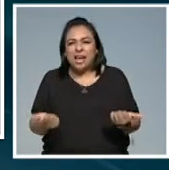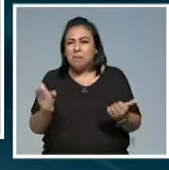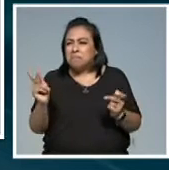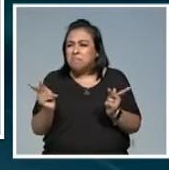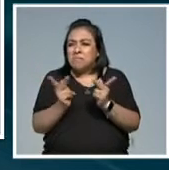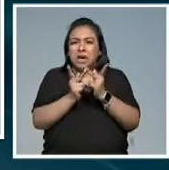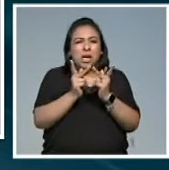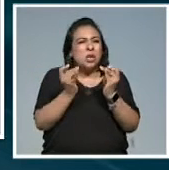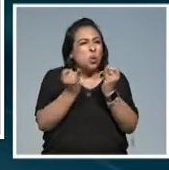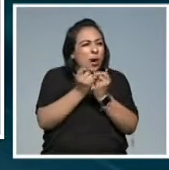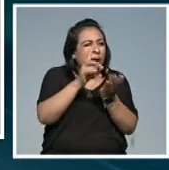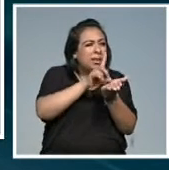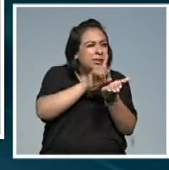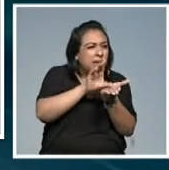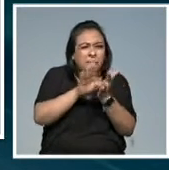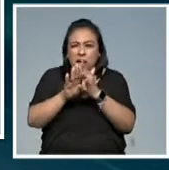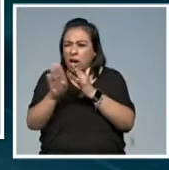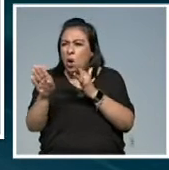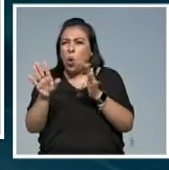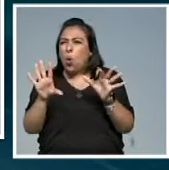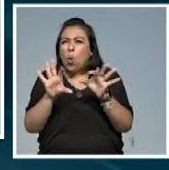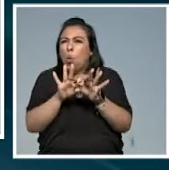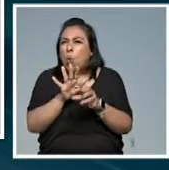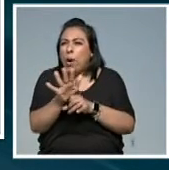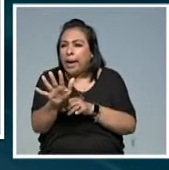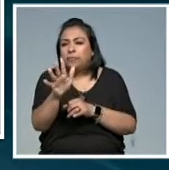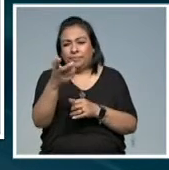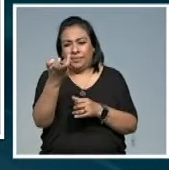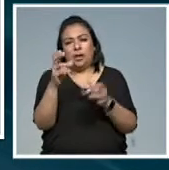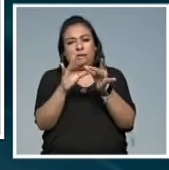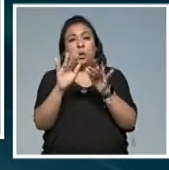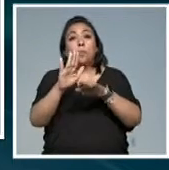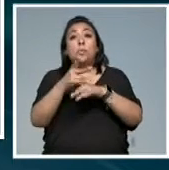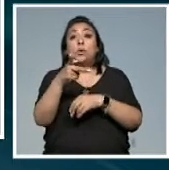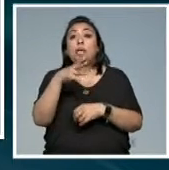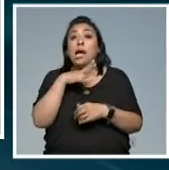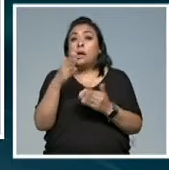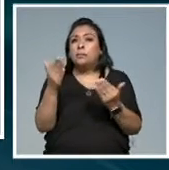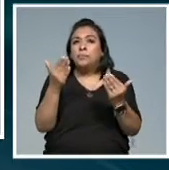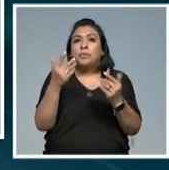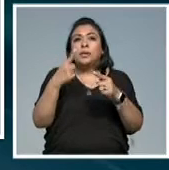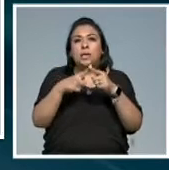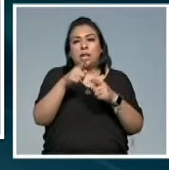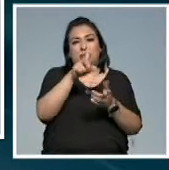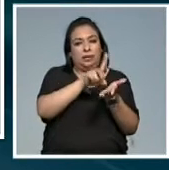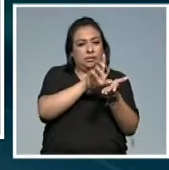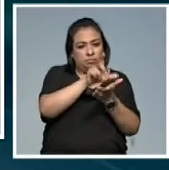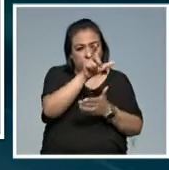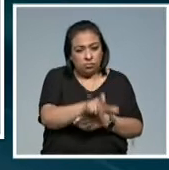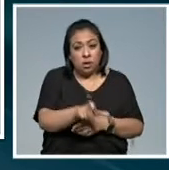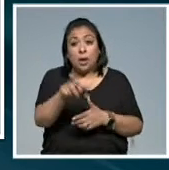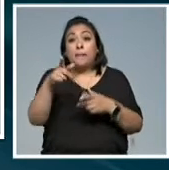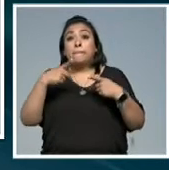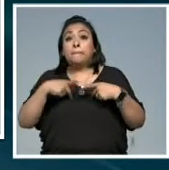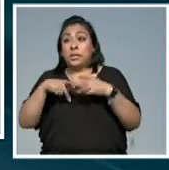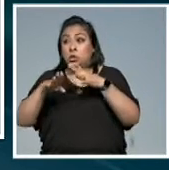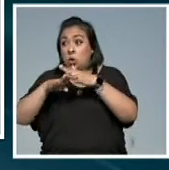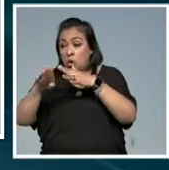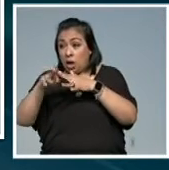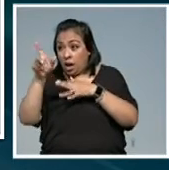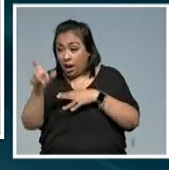somiglianze c'erano tra disabilità e migrazione. Faccio questo discorso perché è emersa la figura del disabile potenziale e del migrante